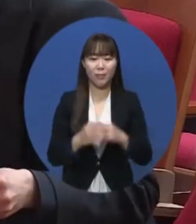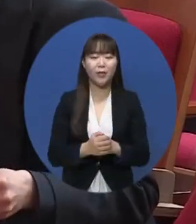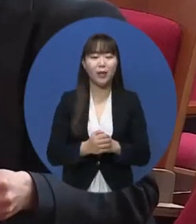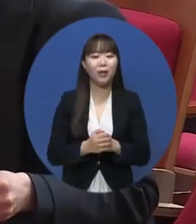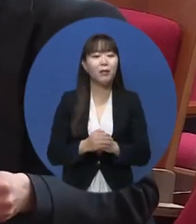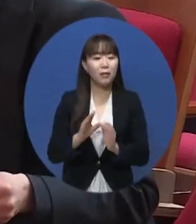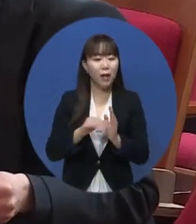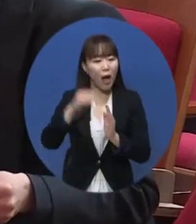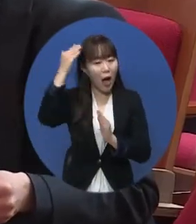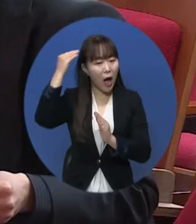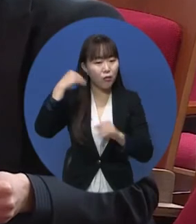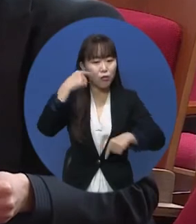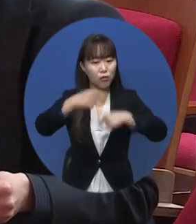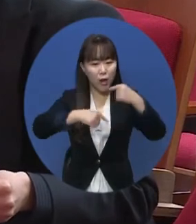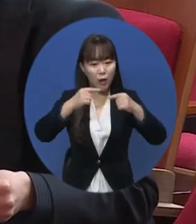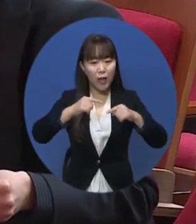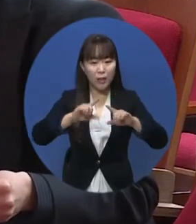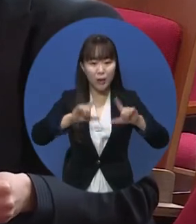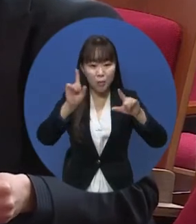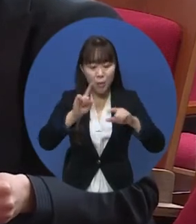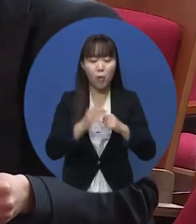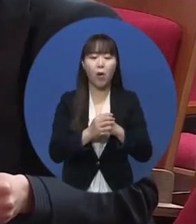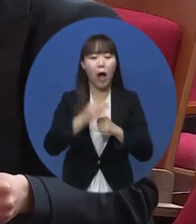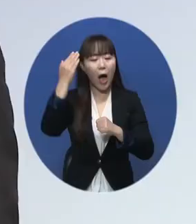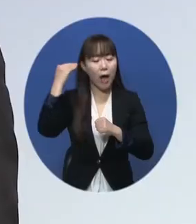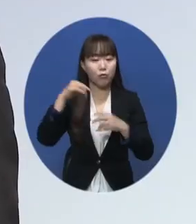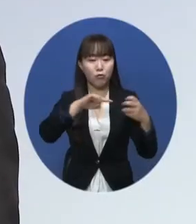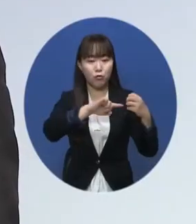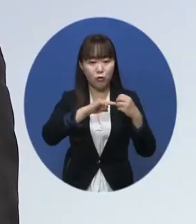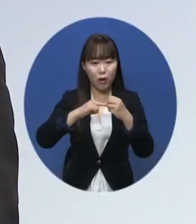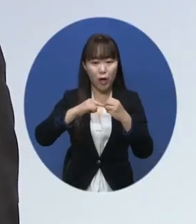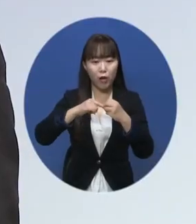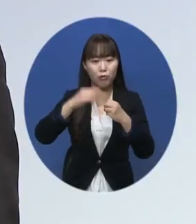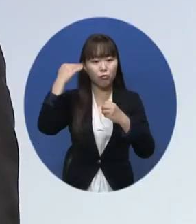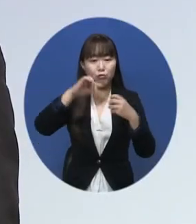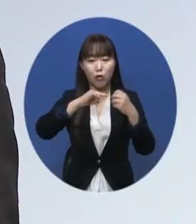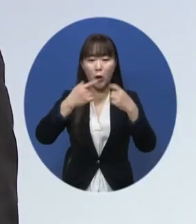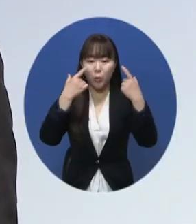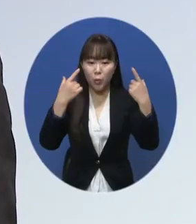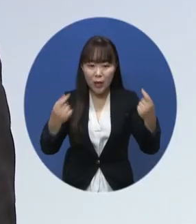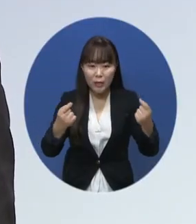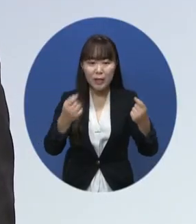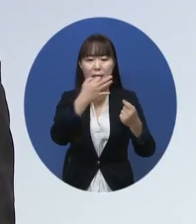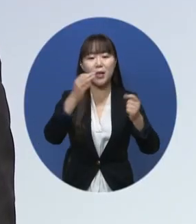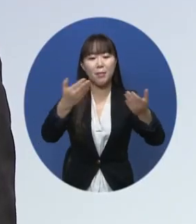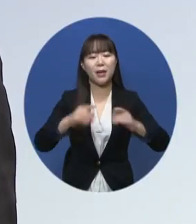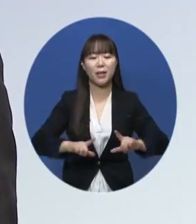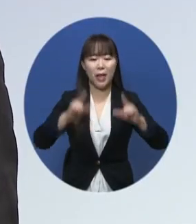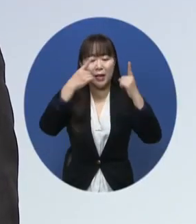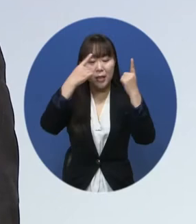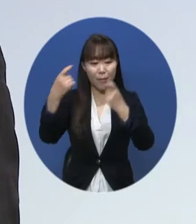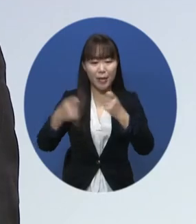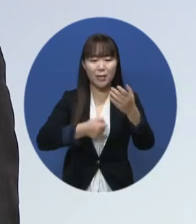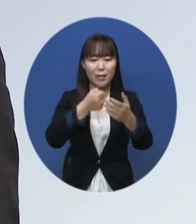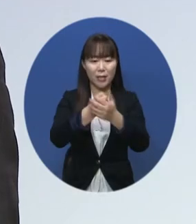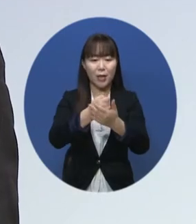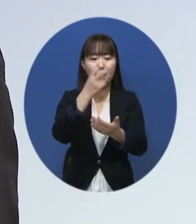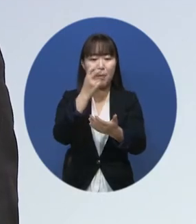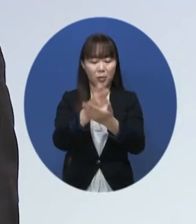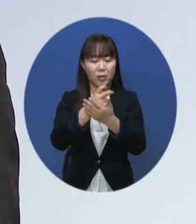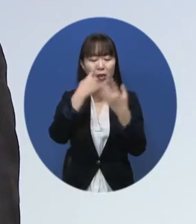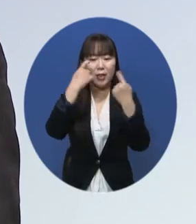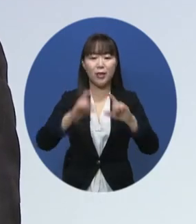날은 한국수어가 국어와 동등한 자격을 가진 농인의 공용어로 인정받게 된 날을 기념해 제정된